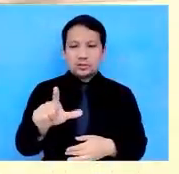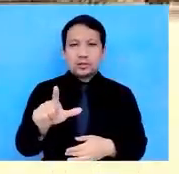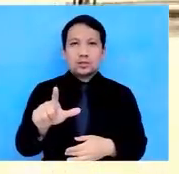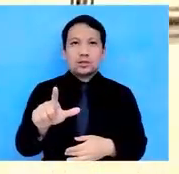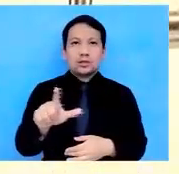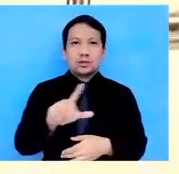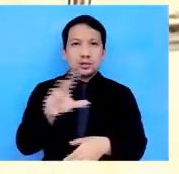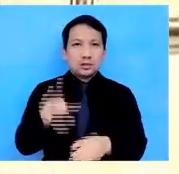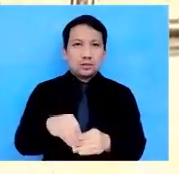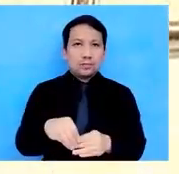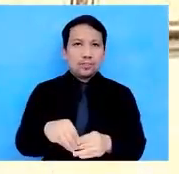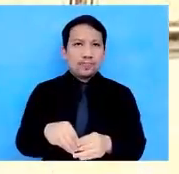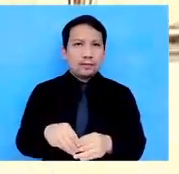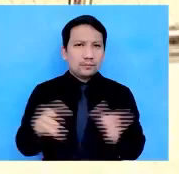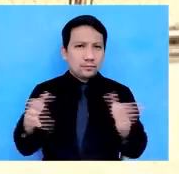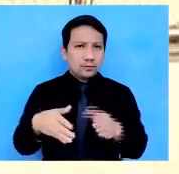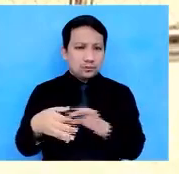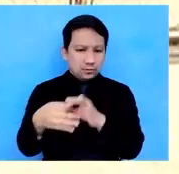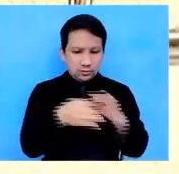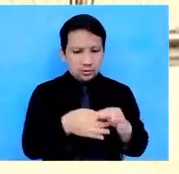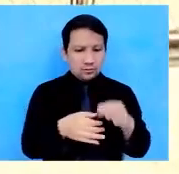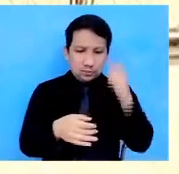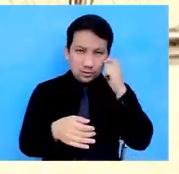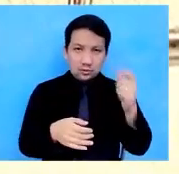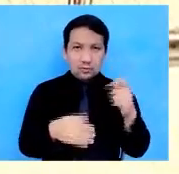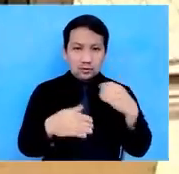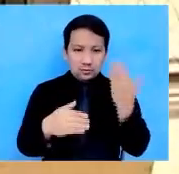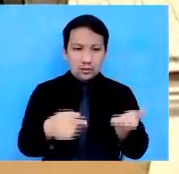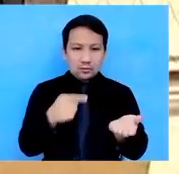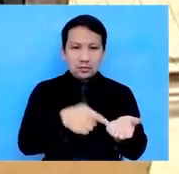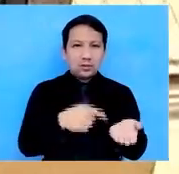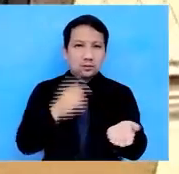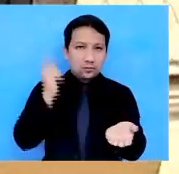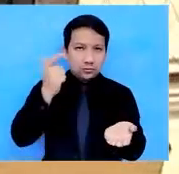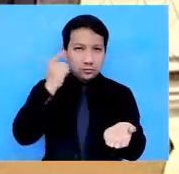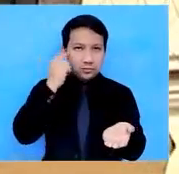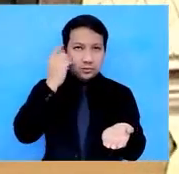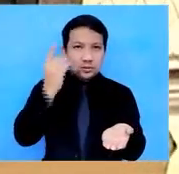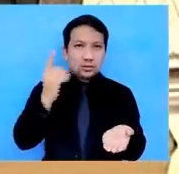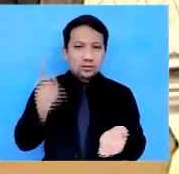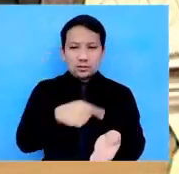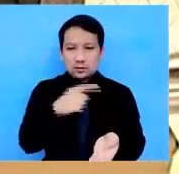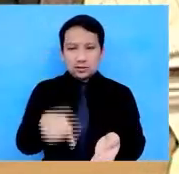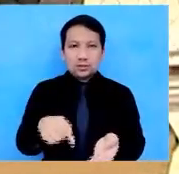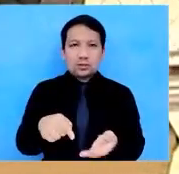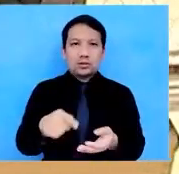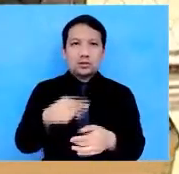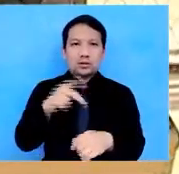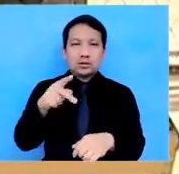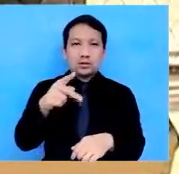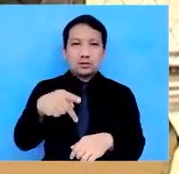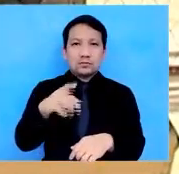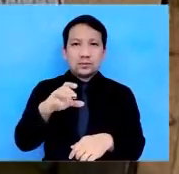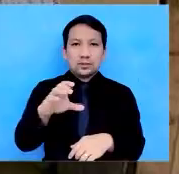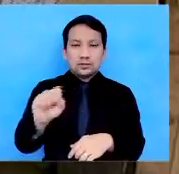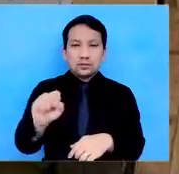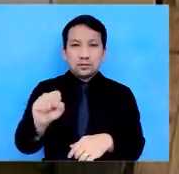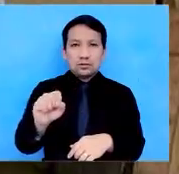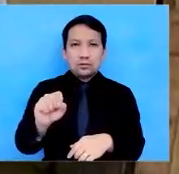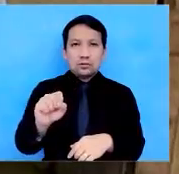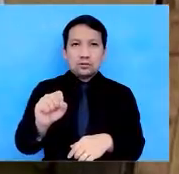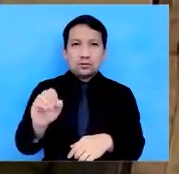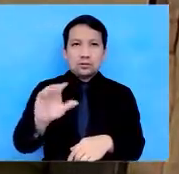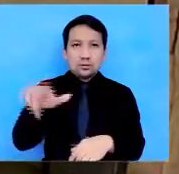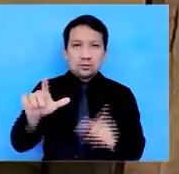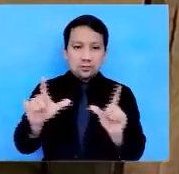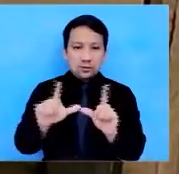Oriental. Kasunod ng pagkakasangkot ng mga Teves sa pagkamatay ni Digamo, kinansela ng Philippine Charity Sweepstakes Office o PCSO ang